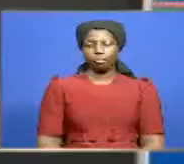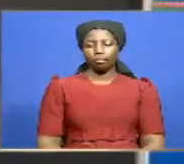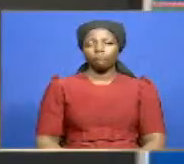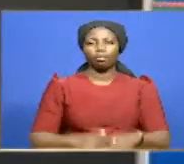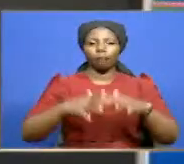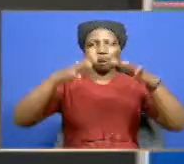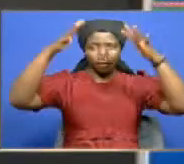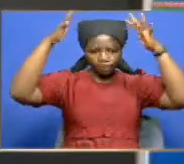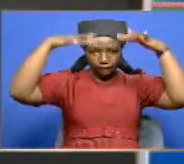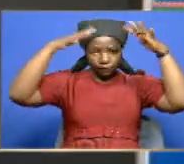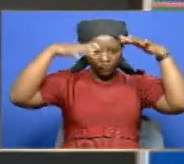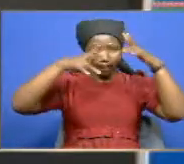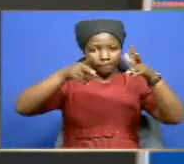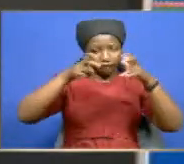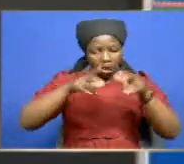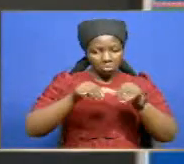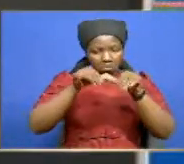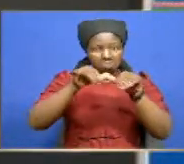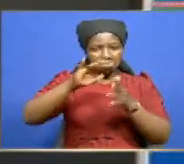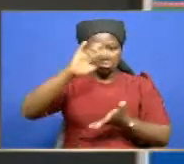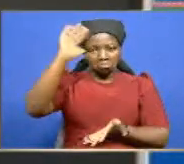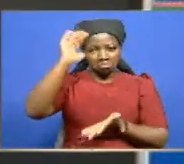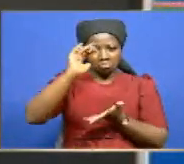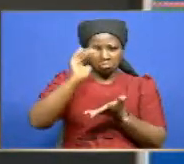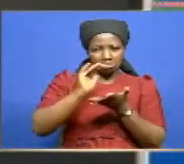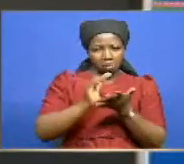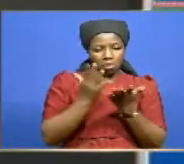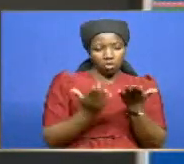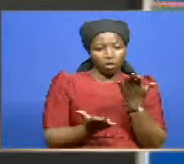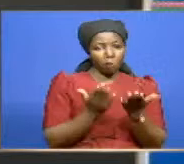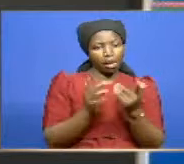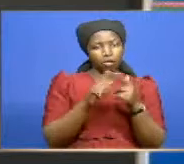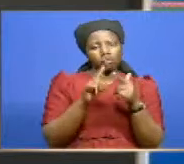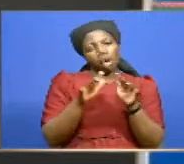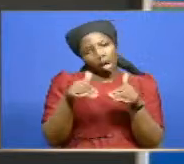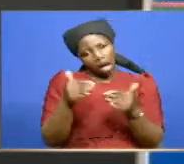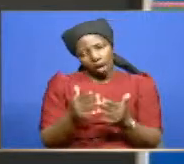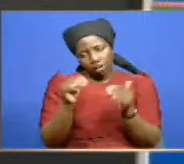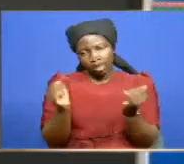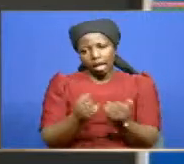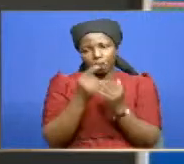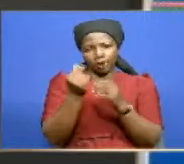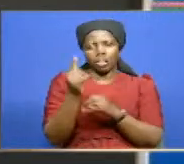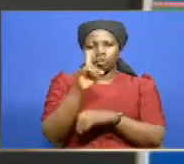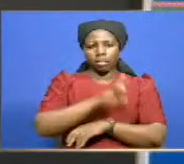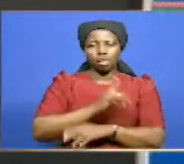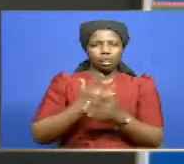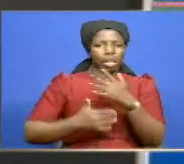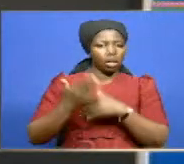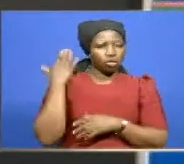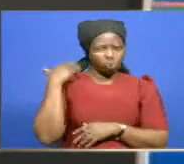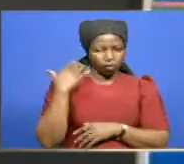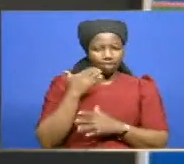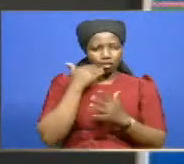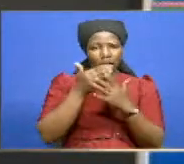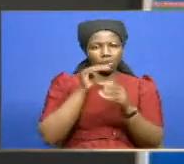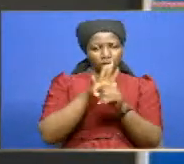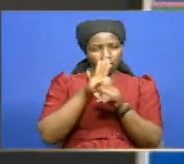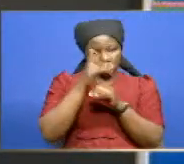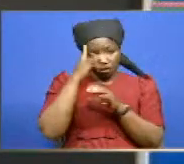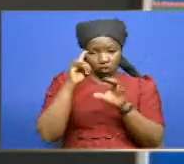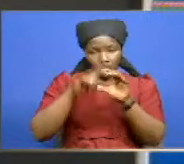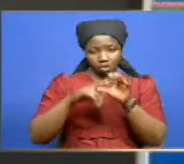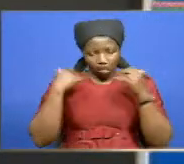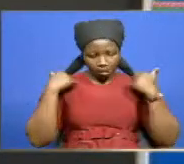Mvua, mtazamaji, inaendelea kupungua pakubwa ikilinganishwa na jinsi ilivyokuwa siku chache zilizopita. Shukran sana kwa kujiunga nami